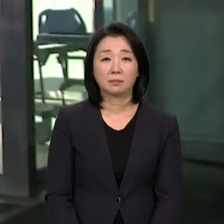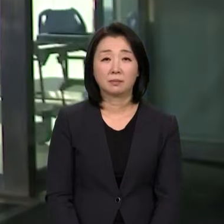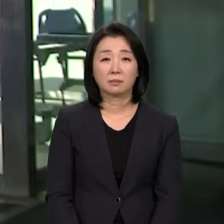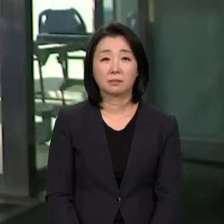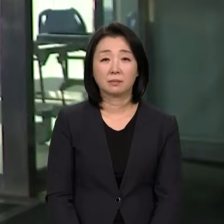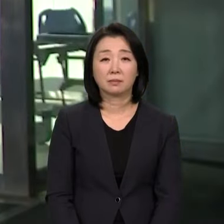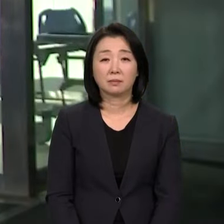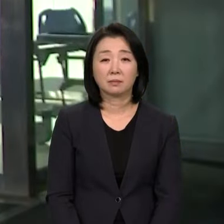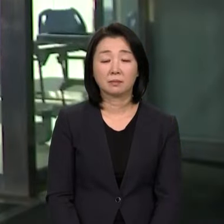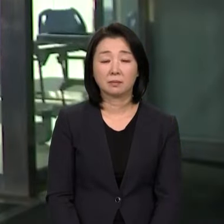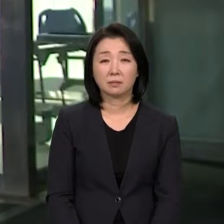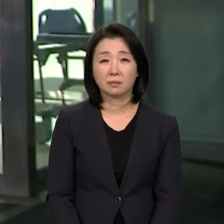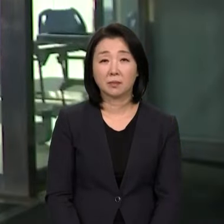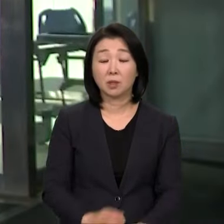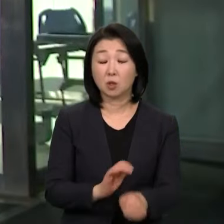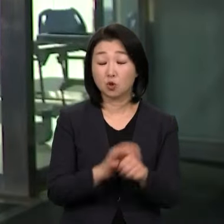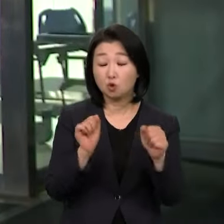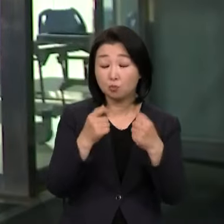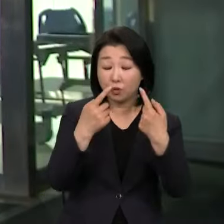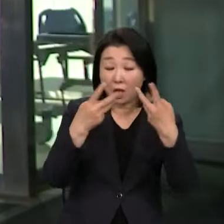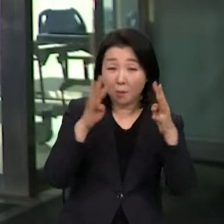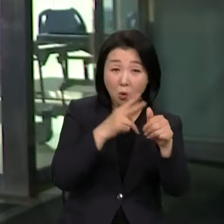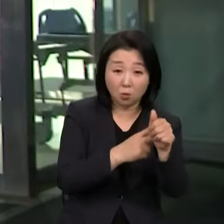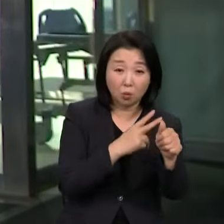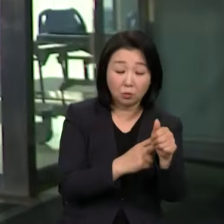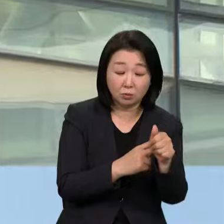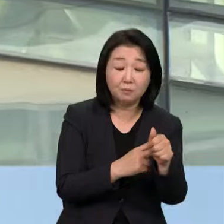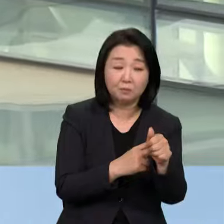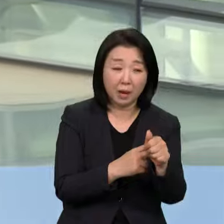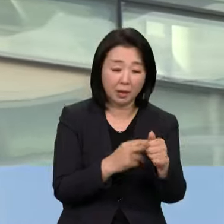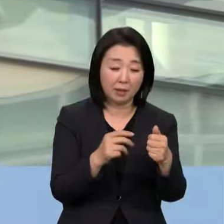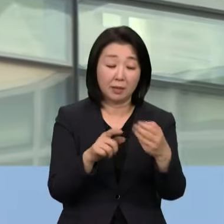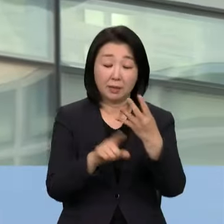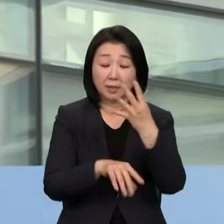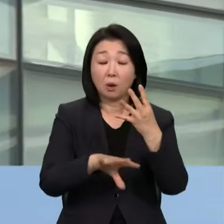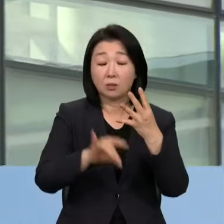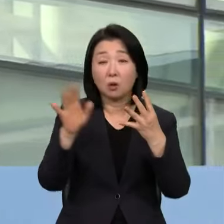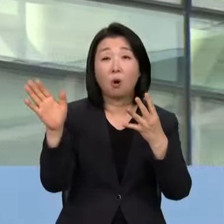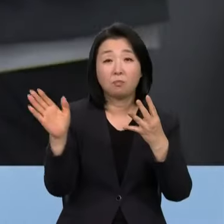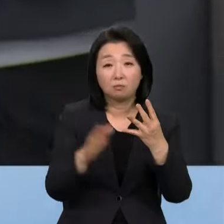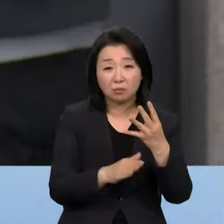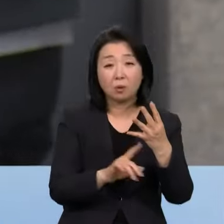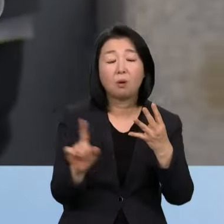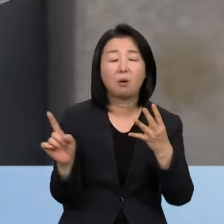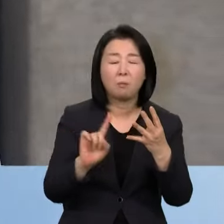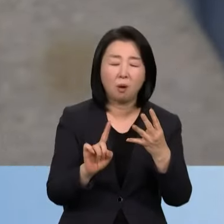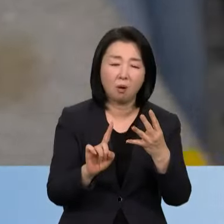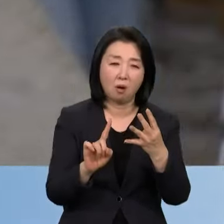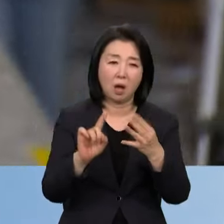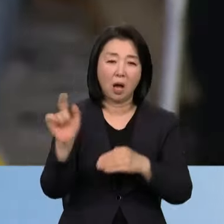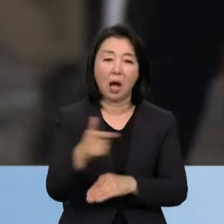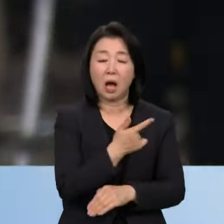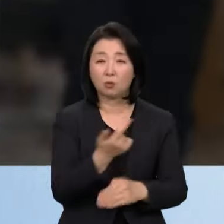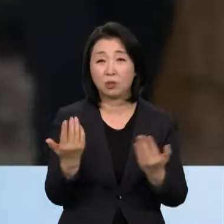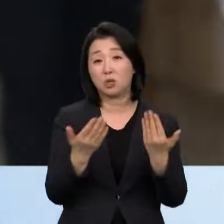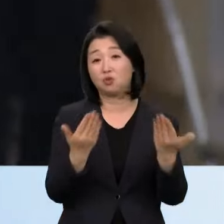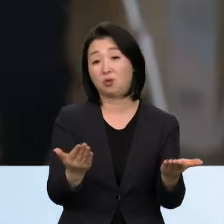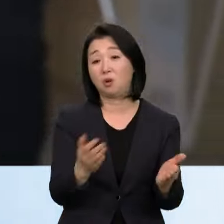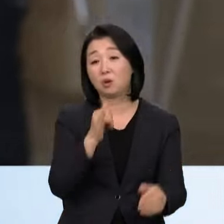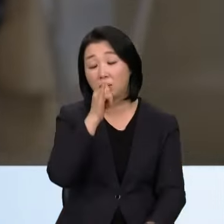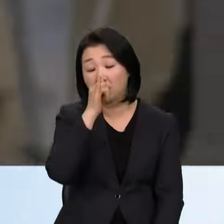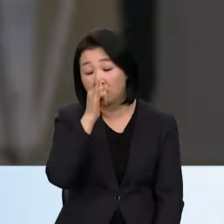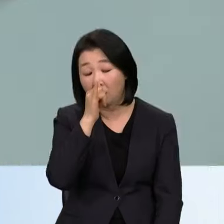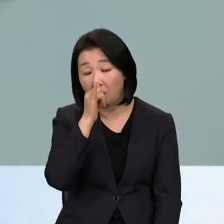네, 이미 충북대병원 교수들 중에선 이달 초부터 금요일 하루의 외래를 휴진하는 이들이 있고요.